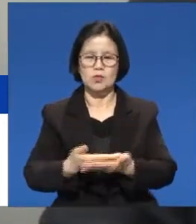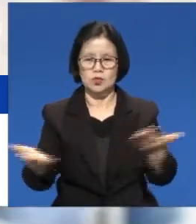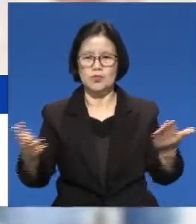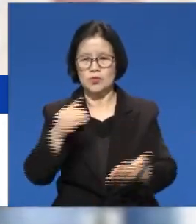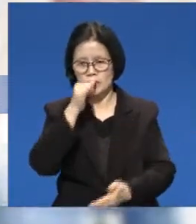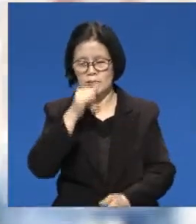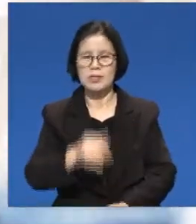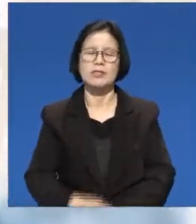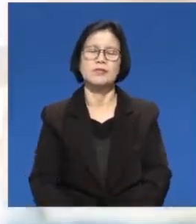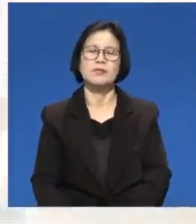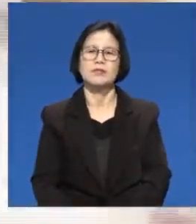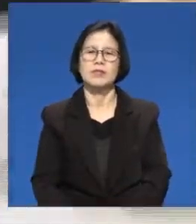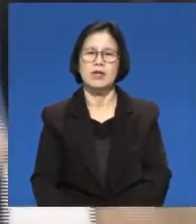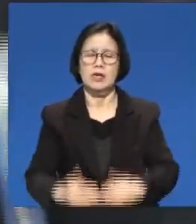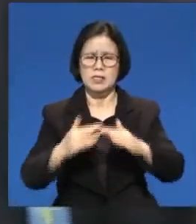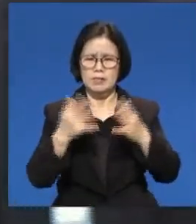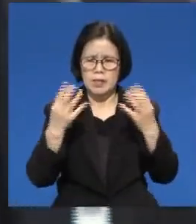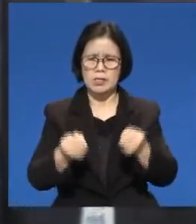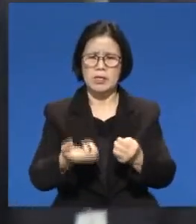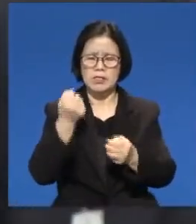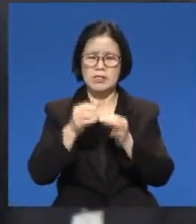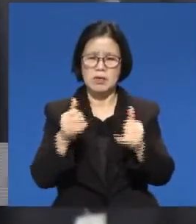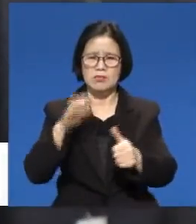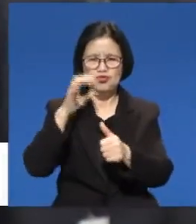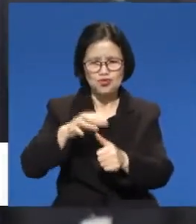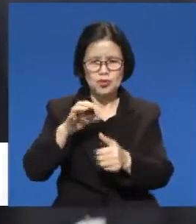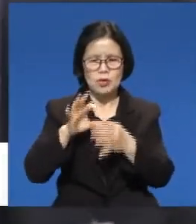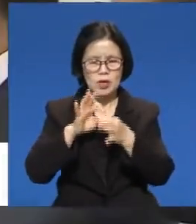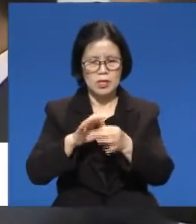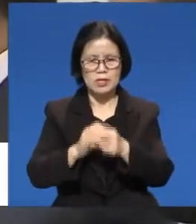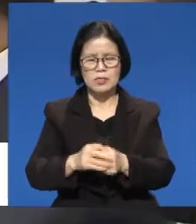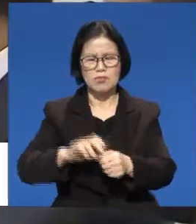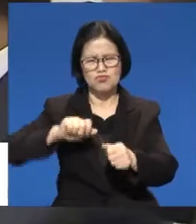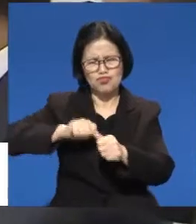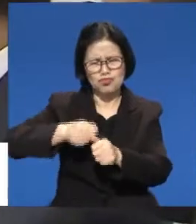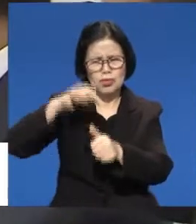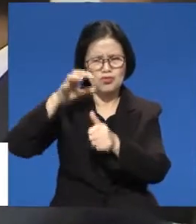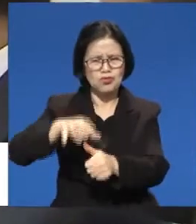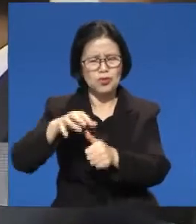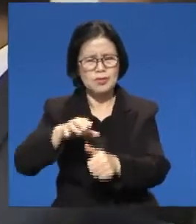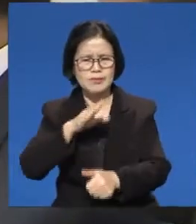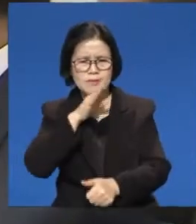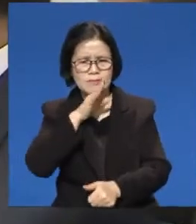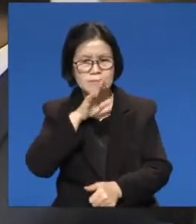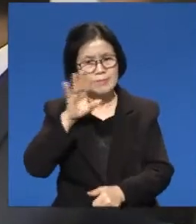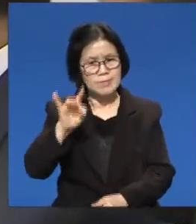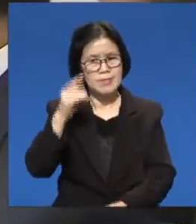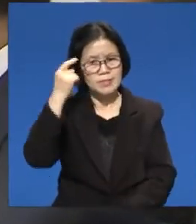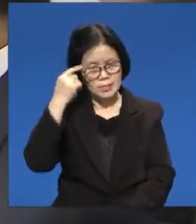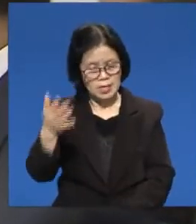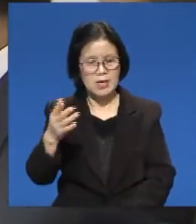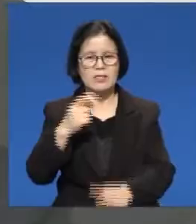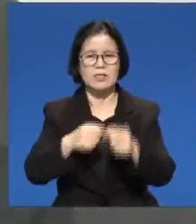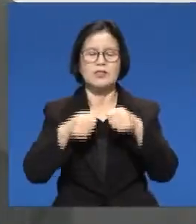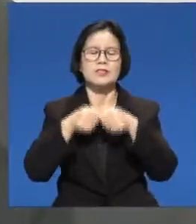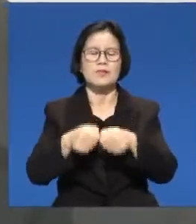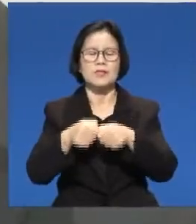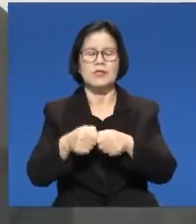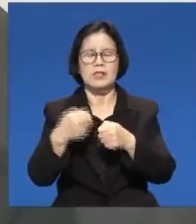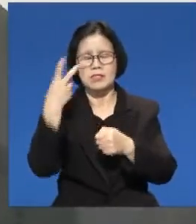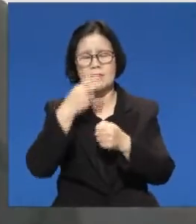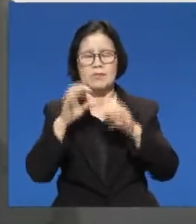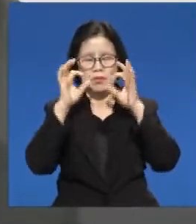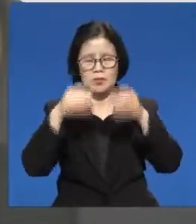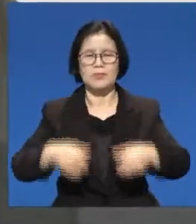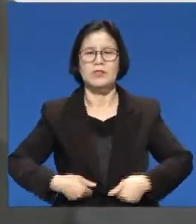있어요 다주택자에 대한 규제와 관련해 선 무리하게 규제하는 게 과연 맞는지 더 세밀하게 살펴봐야